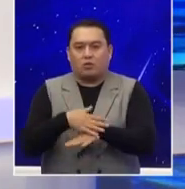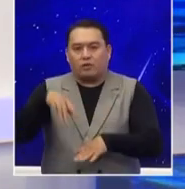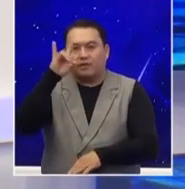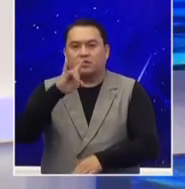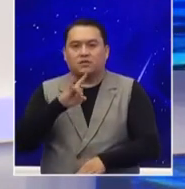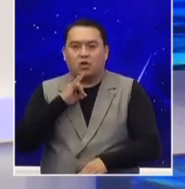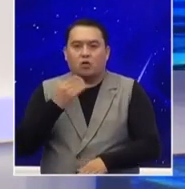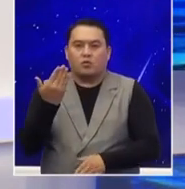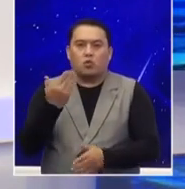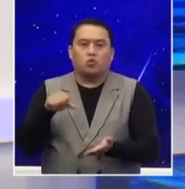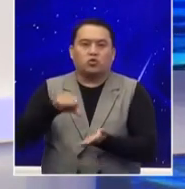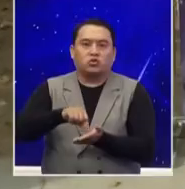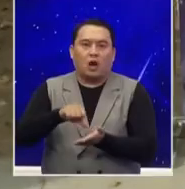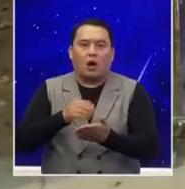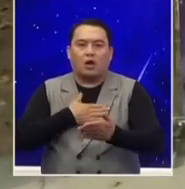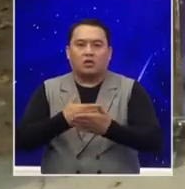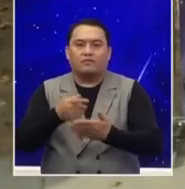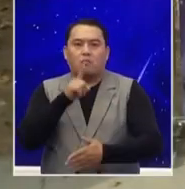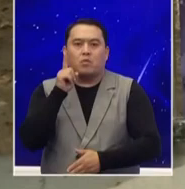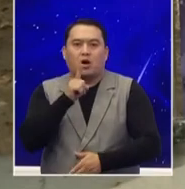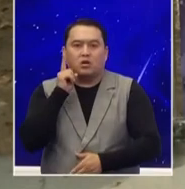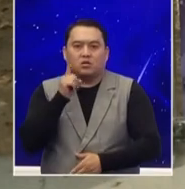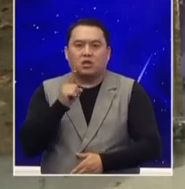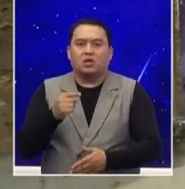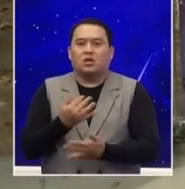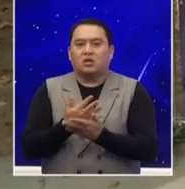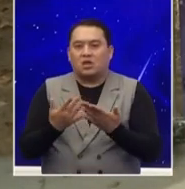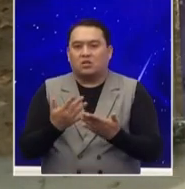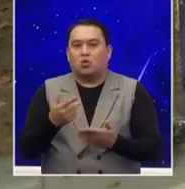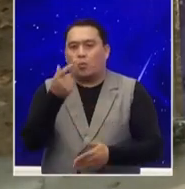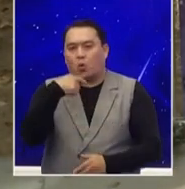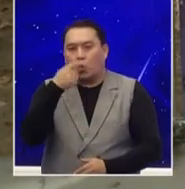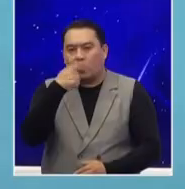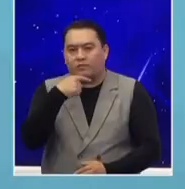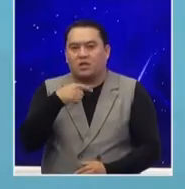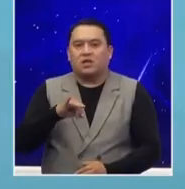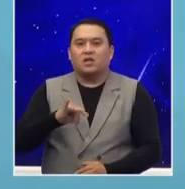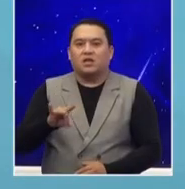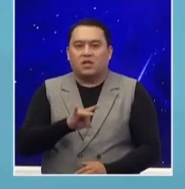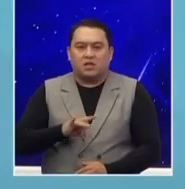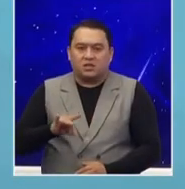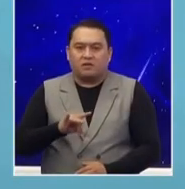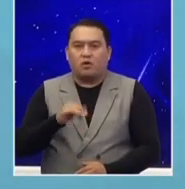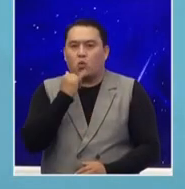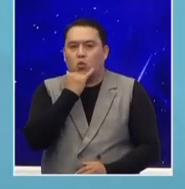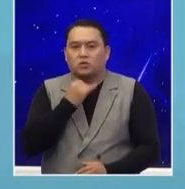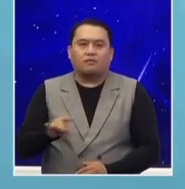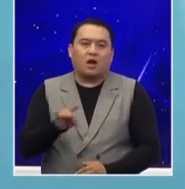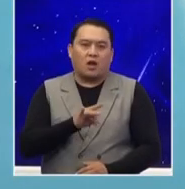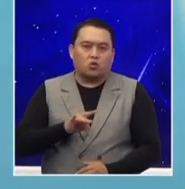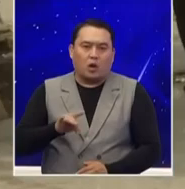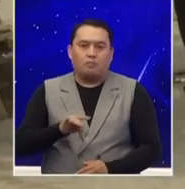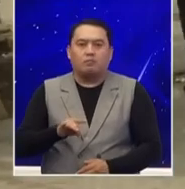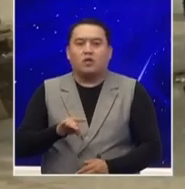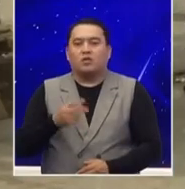в нем приняло участие активная молодежь и зомби каша казанского уйгурского панфиловского илийского районов на